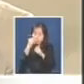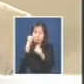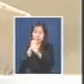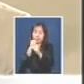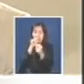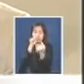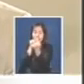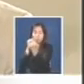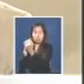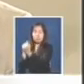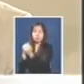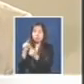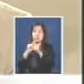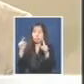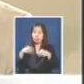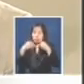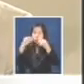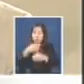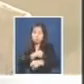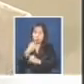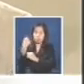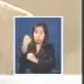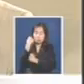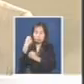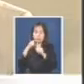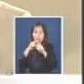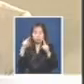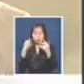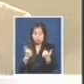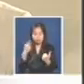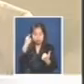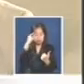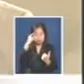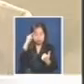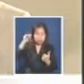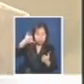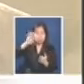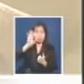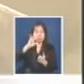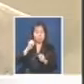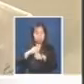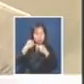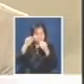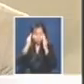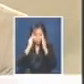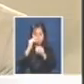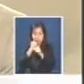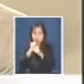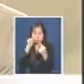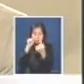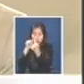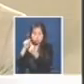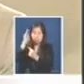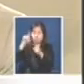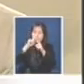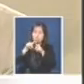จะเรียกความเชื่อมั่นเพิ่มขึ้นเรื่อยๆแล้วก็ให้เกิดความไม่ใช่แค่เชื่อมั่นก็เกิดการขยายการลงทุนกลับมาอยู่ในสภาพเดิมค่ะ